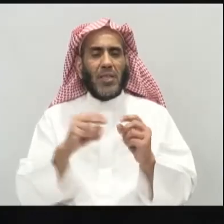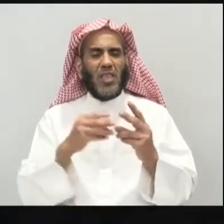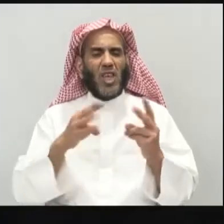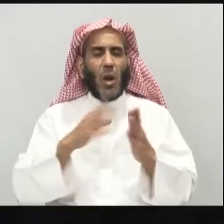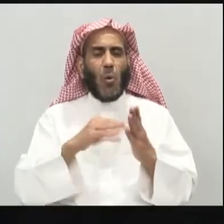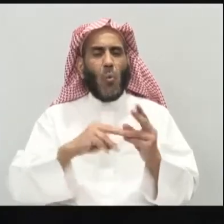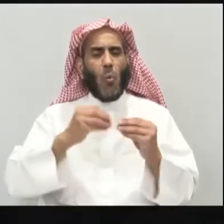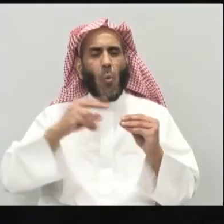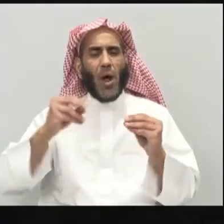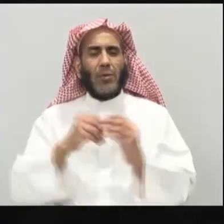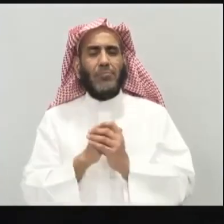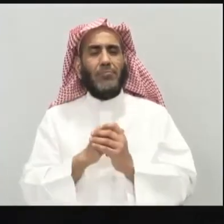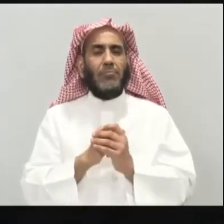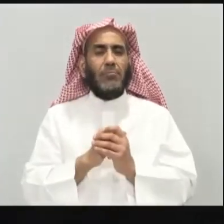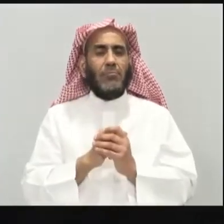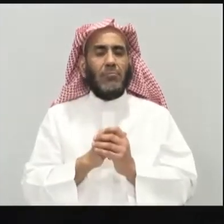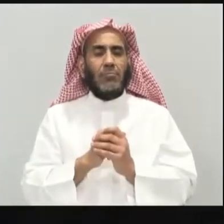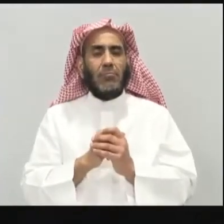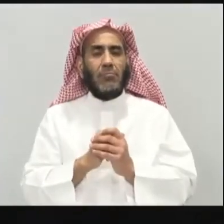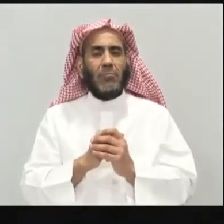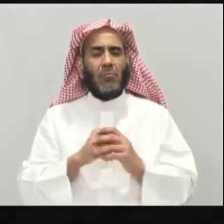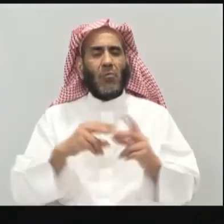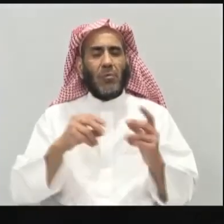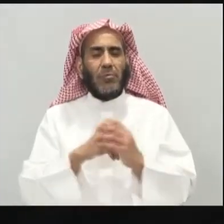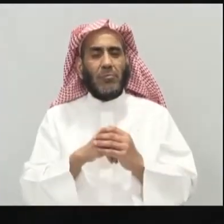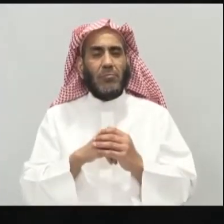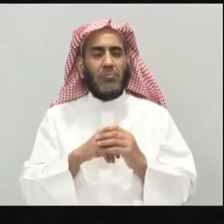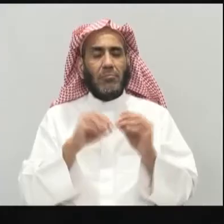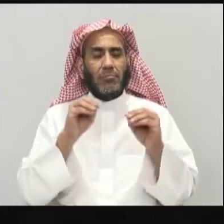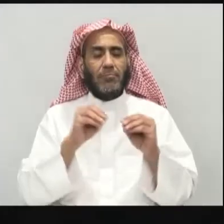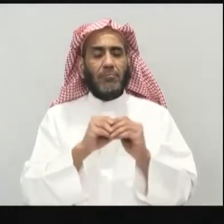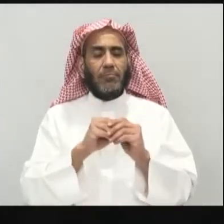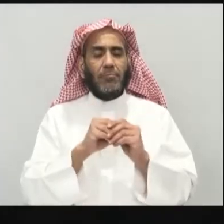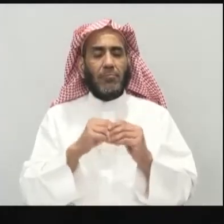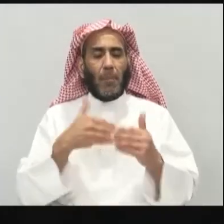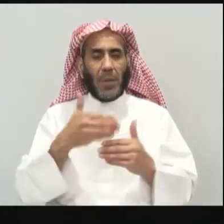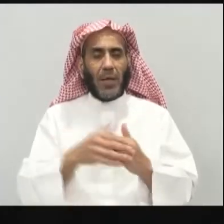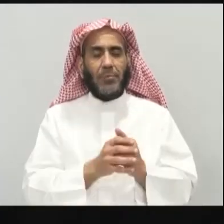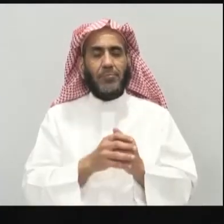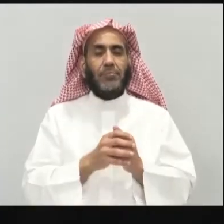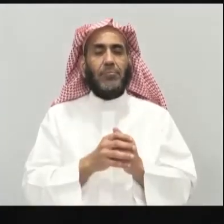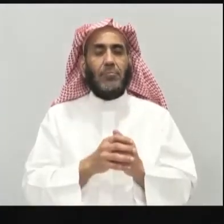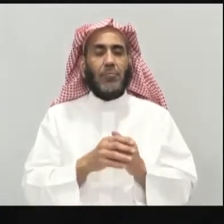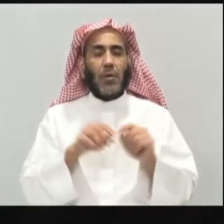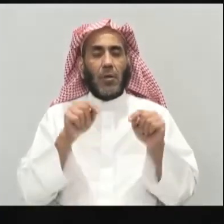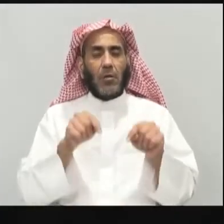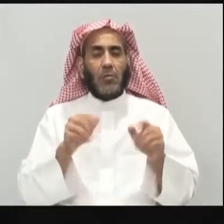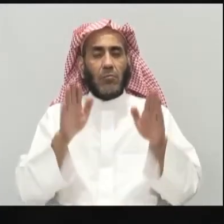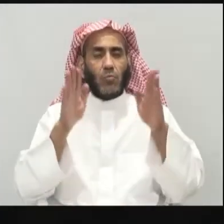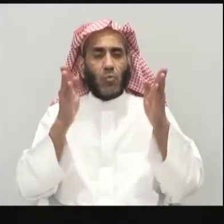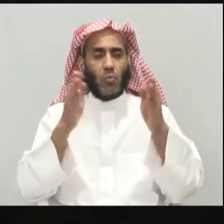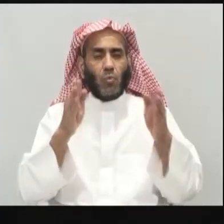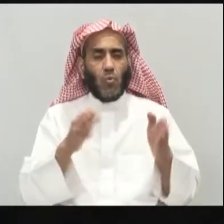وانواعه شغلات مختلفه سنه تكرهها بعد قليل هذه باذن الله احنا اخذها في